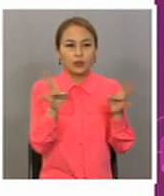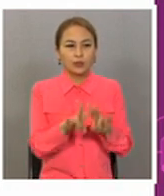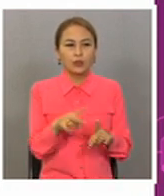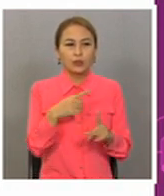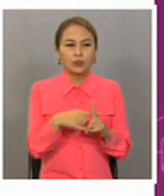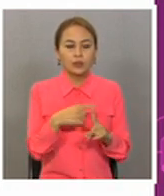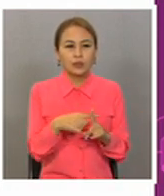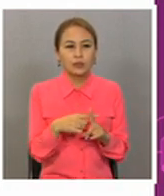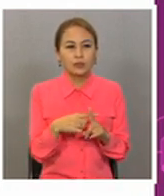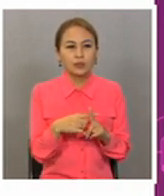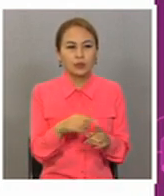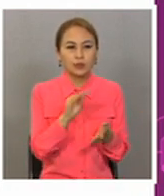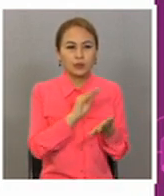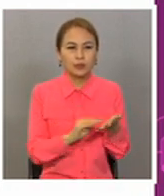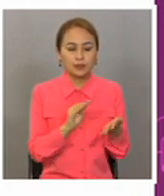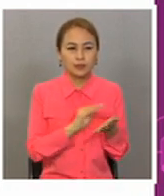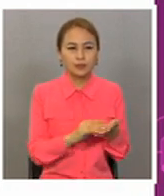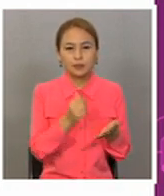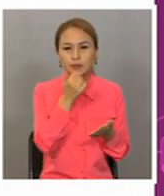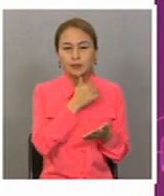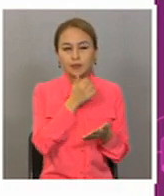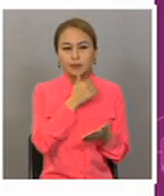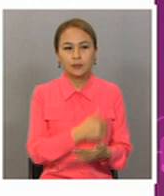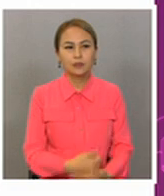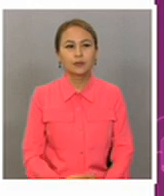көбейтінділерді қосынды түрінде жазыңдар.